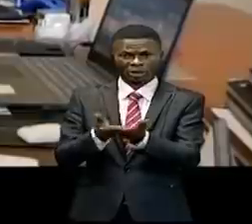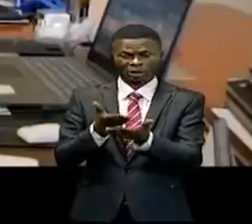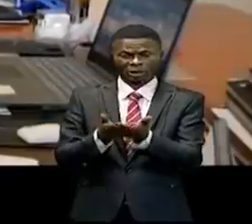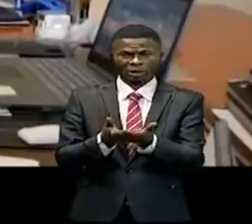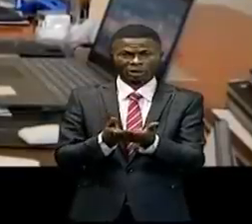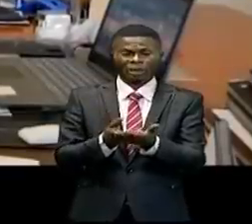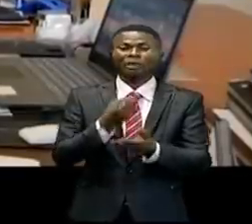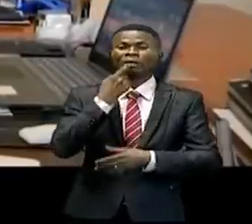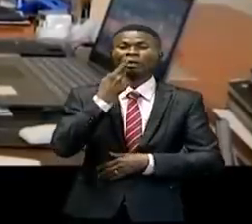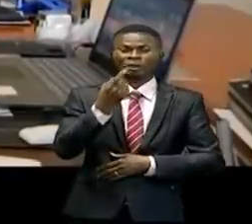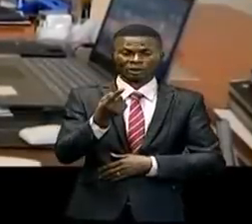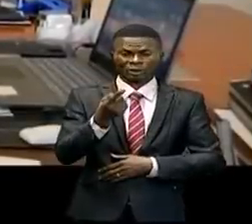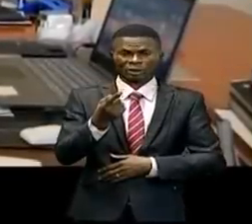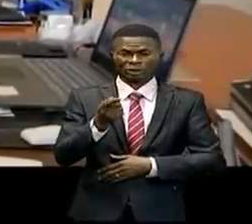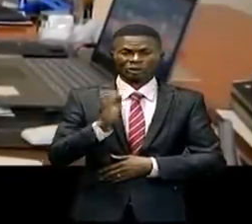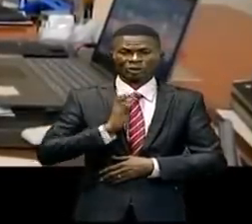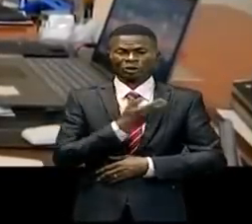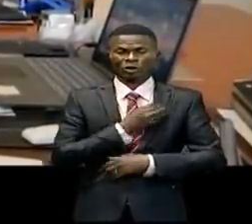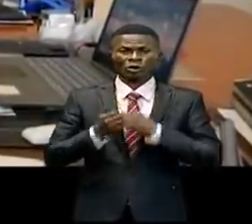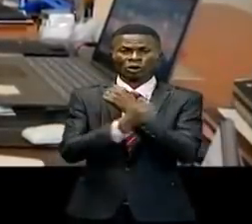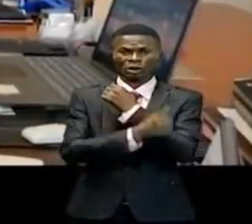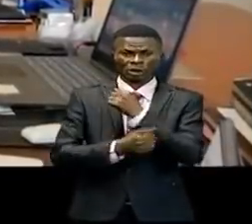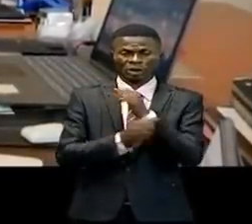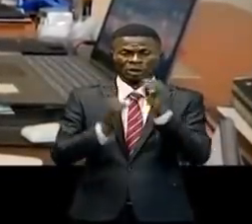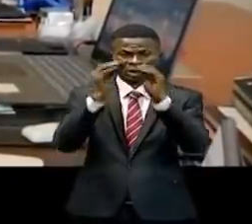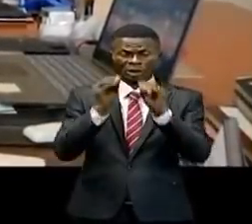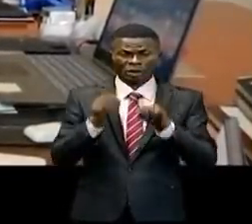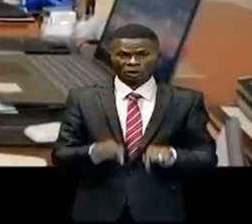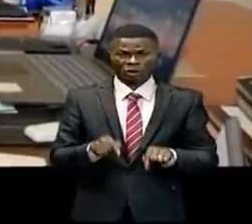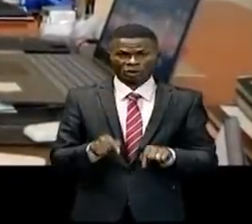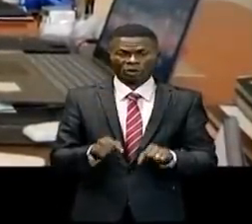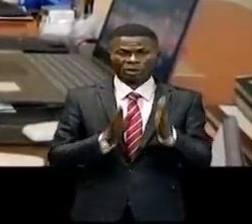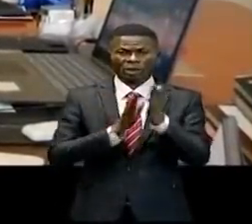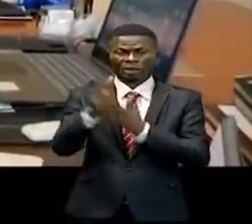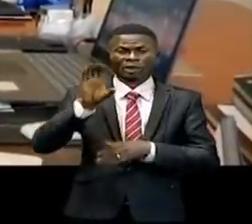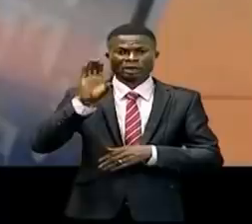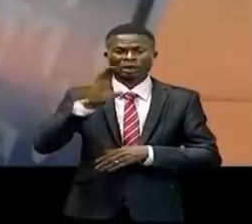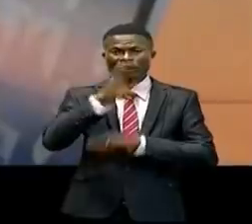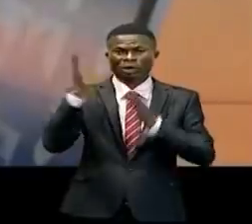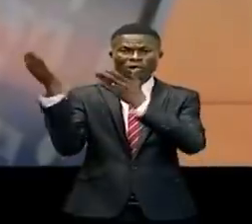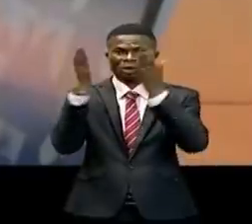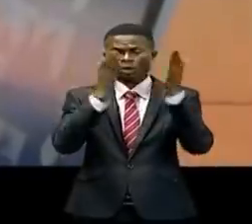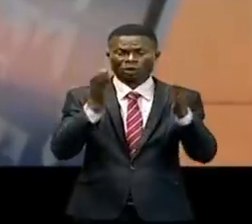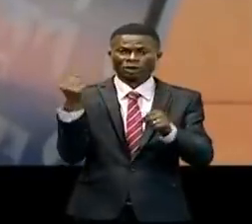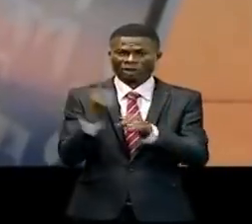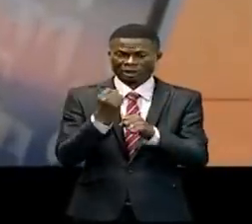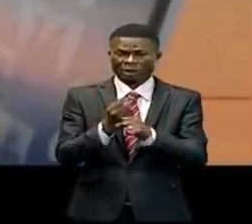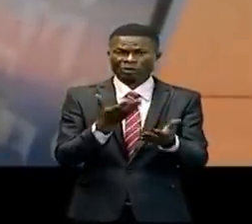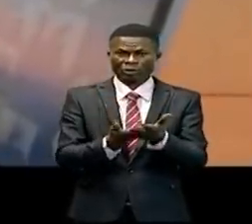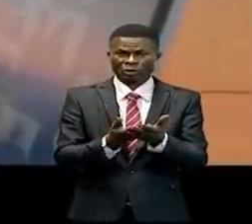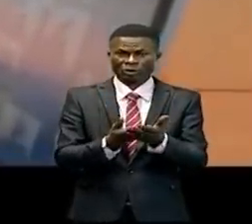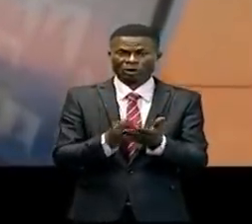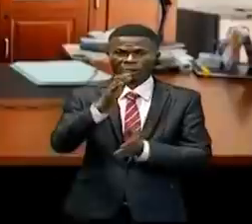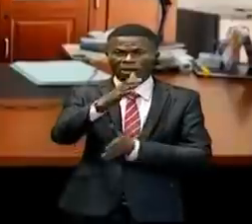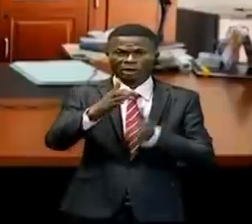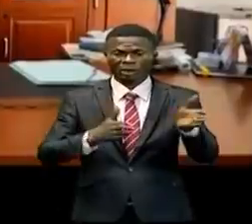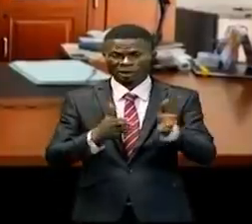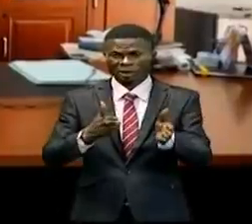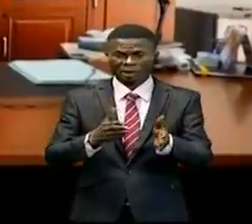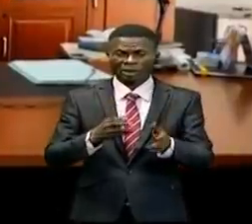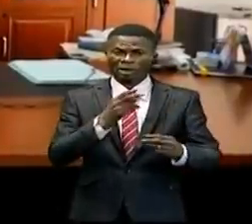est dénoté que notre pays compte à ce jour 15 banques commerciales en activité, une caisse